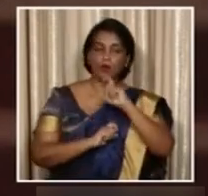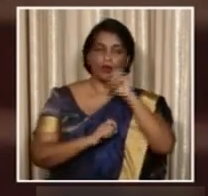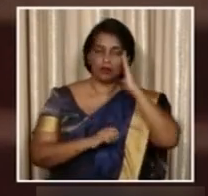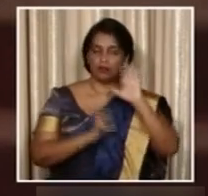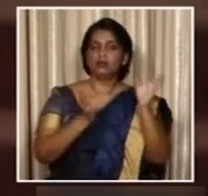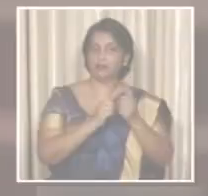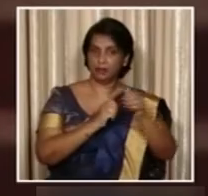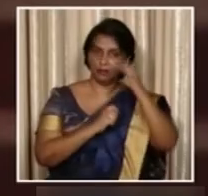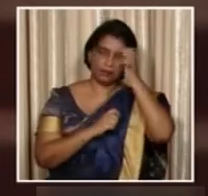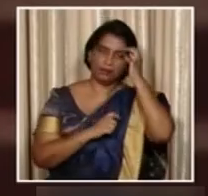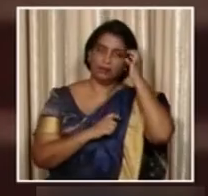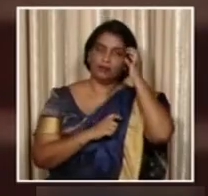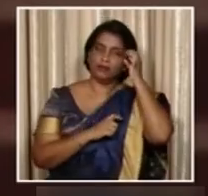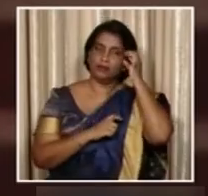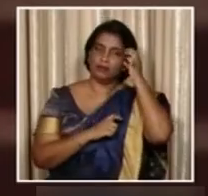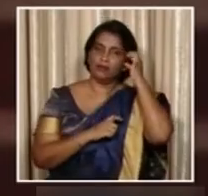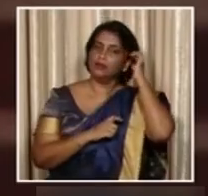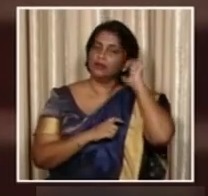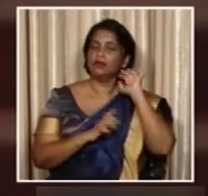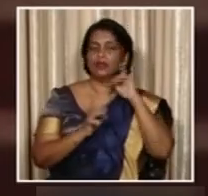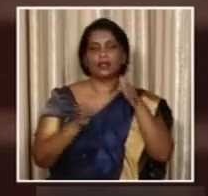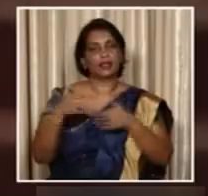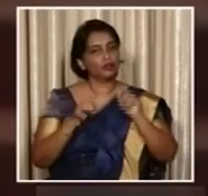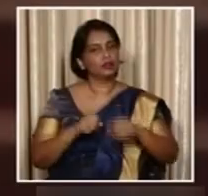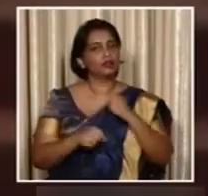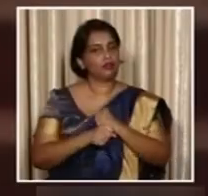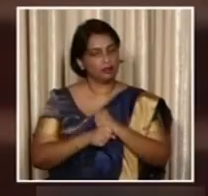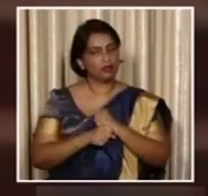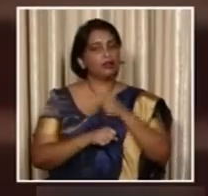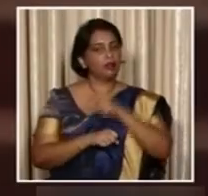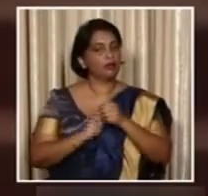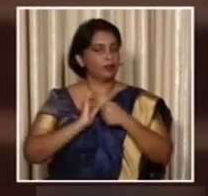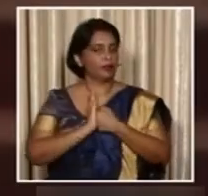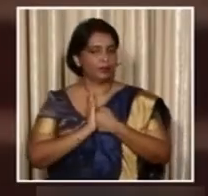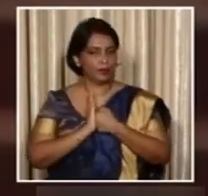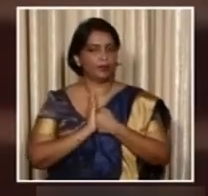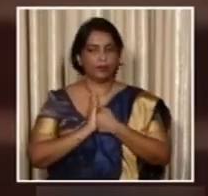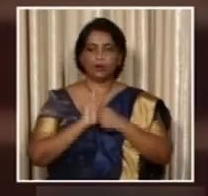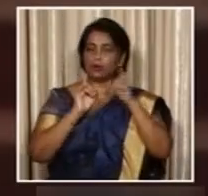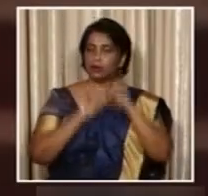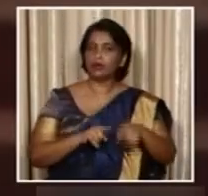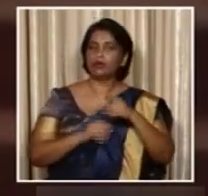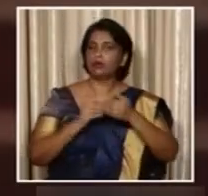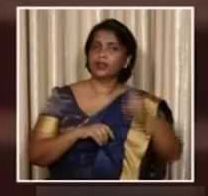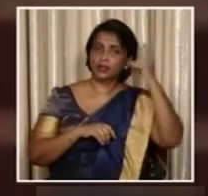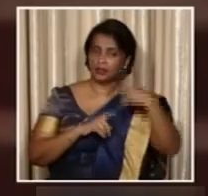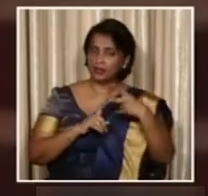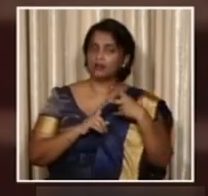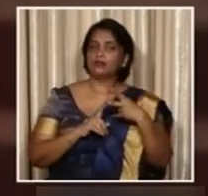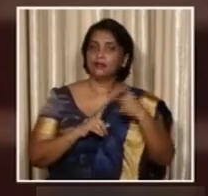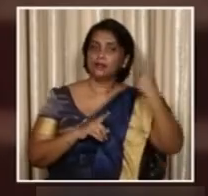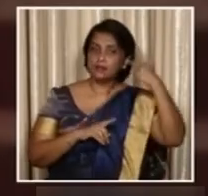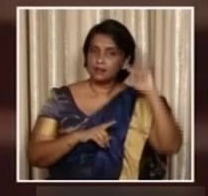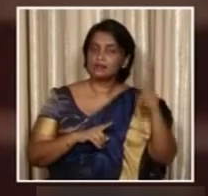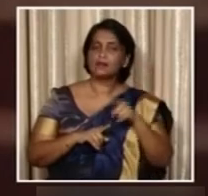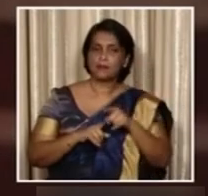කරන්න කටයුතු කළේ. ඒ විතරක් නෙමෙයි අපි කැබිනට් මණ්ඩලයත් රජයත් ඒකට ගරු කරනවා. ඒ නිසා එක්තන එහාට කතා කරන්න දෙයක් නැහැ. ඊයේ මේ ස්ටේ